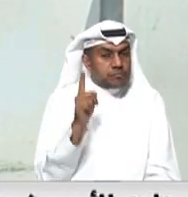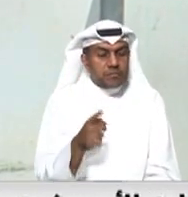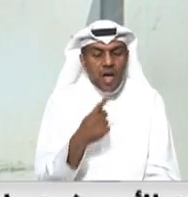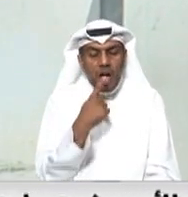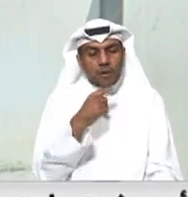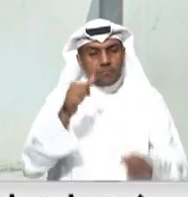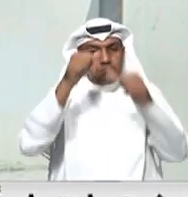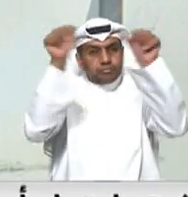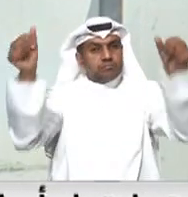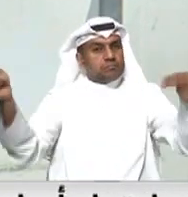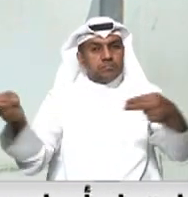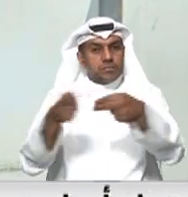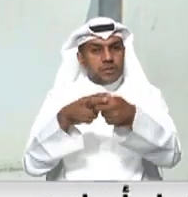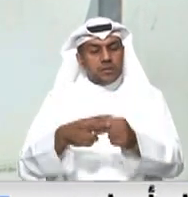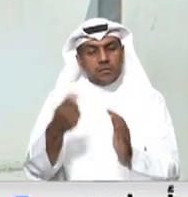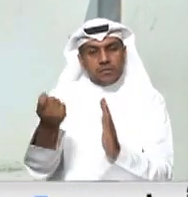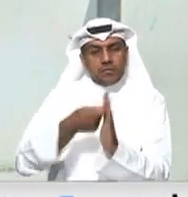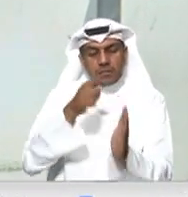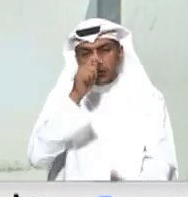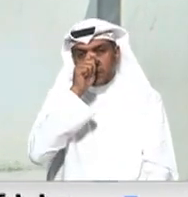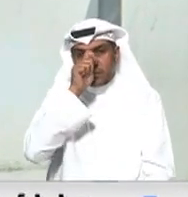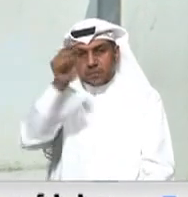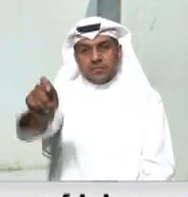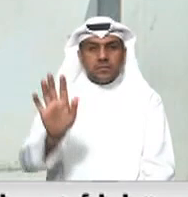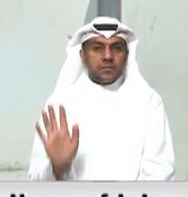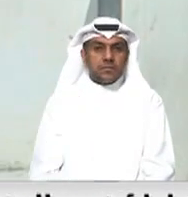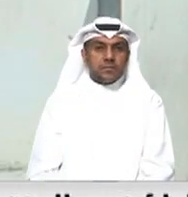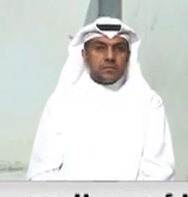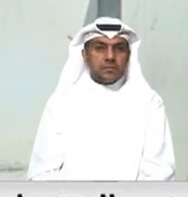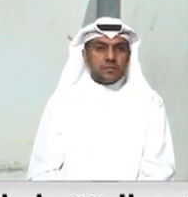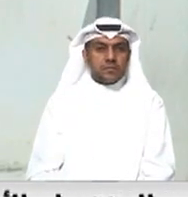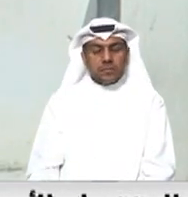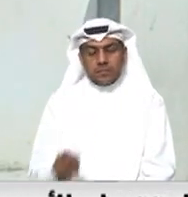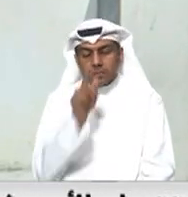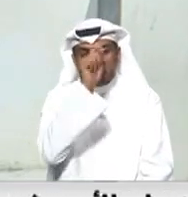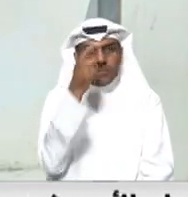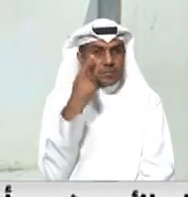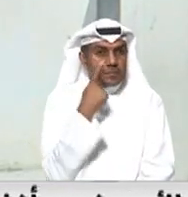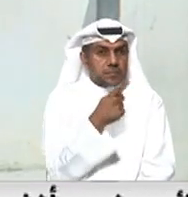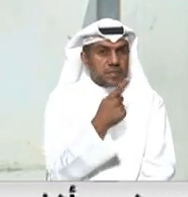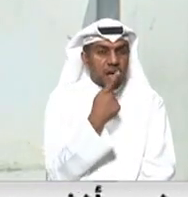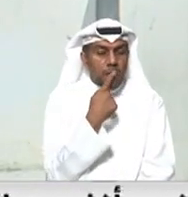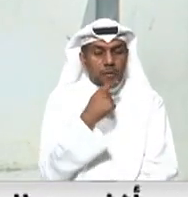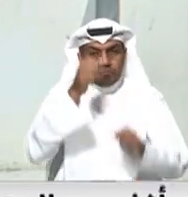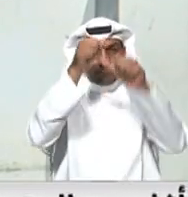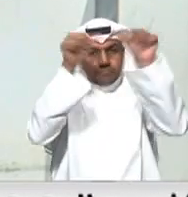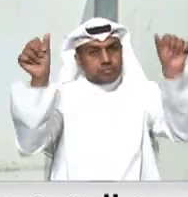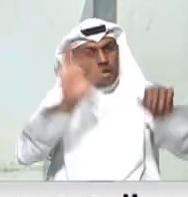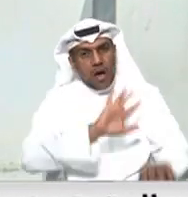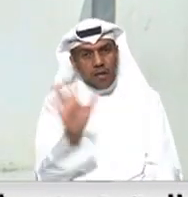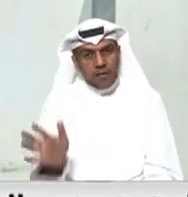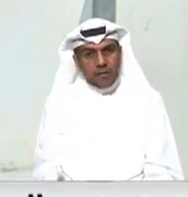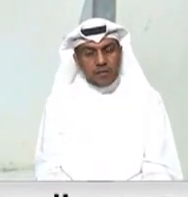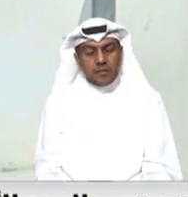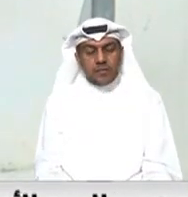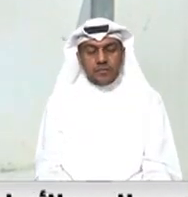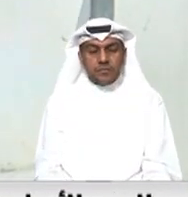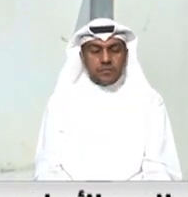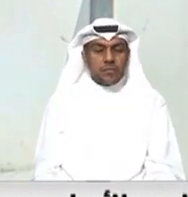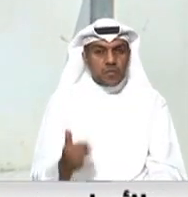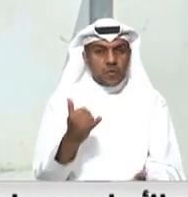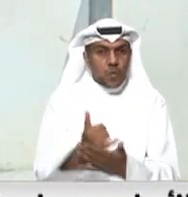منهم فهني تم اتخاذ اللي هو اخذ اجراء اللي هو القلق الاداري واحنا عندنا طبعا حاليا احنا في توجيهات من اللواء